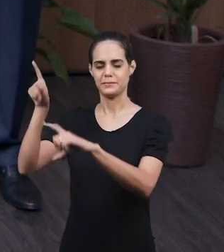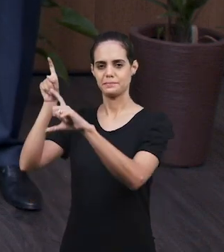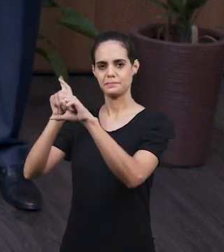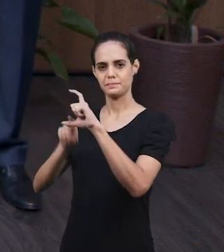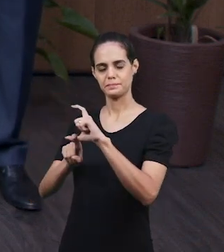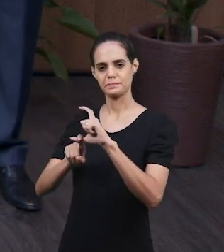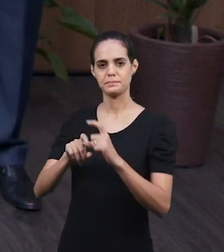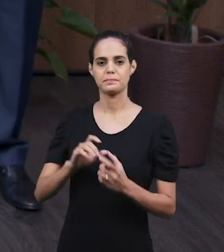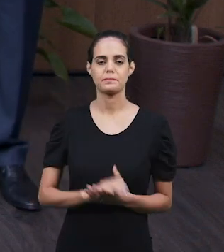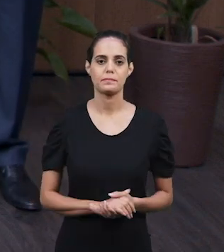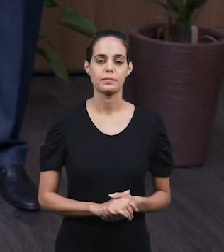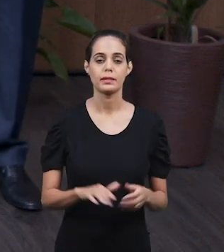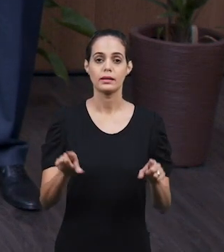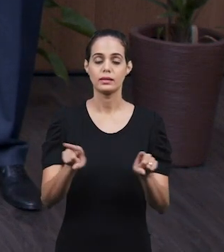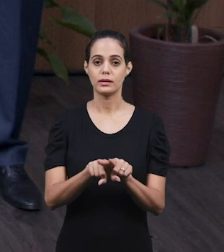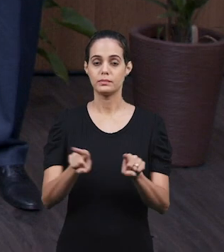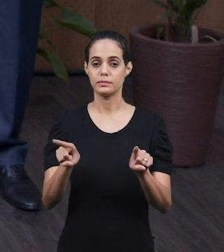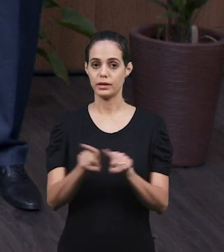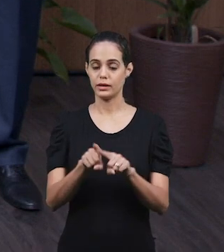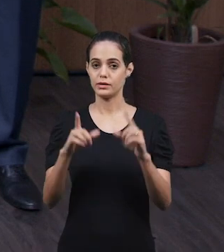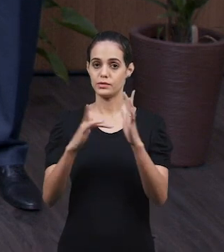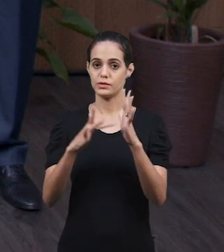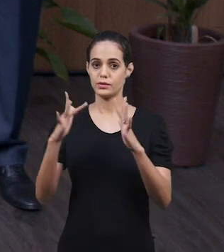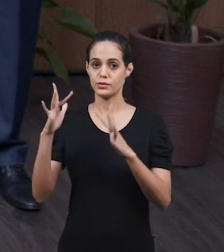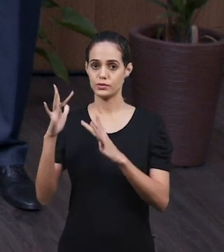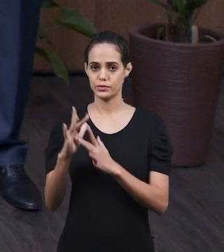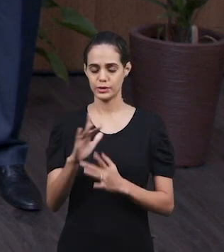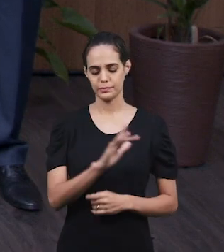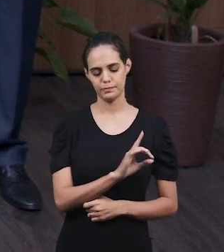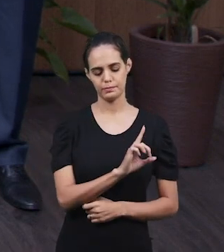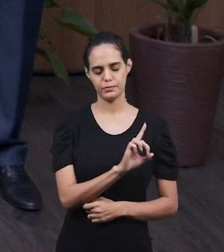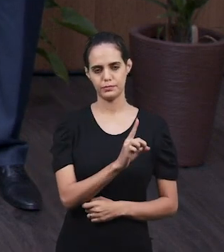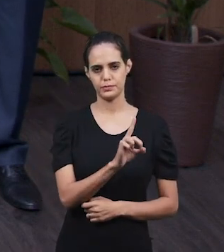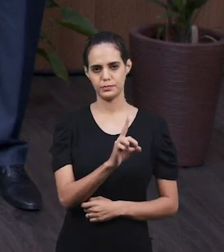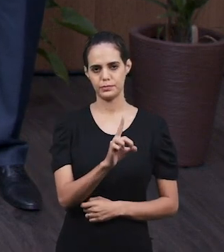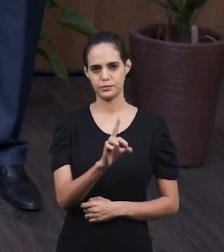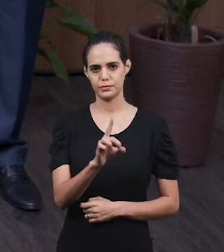C'était quand il a entendu que le Seigneur Jésus passait,